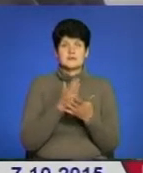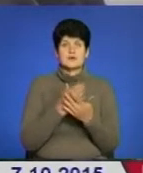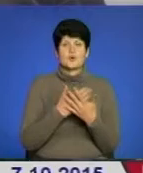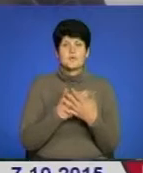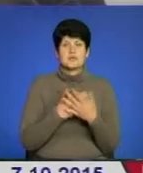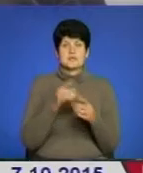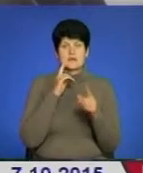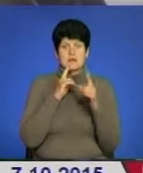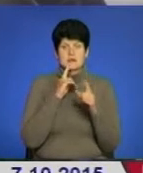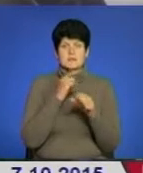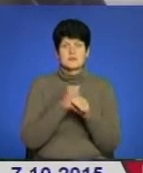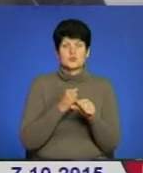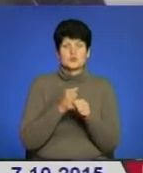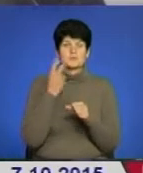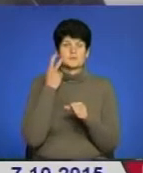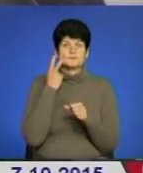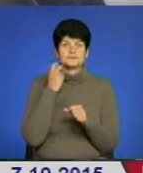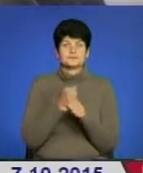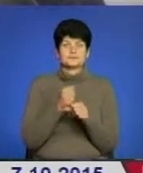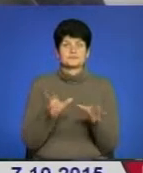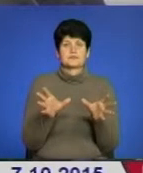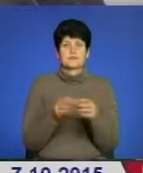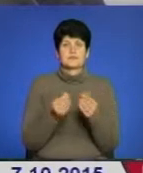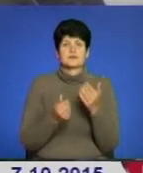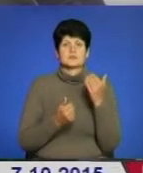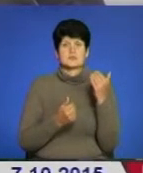ми регулярно працюємо спільно з ними,